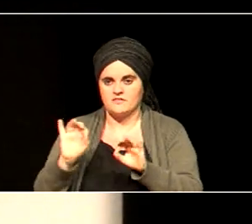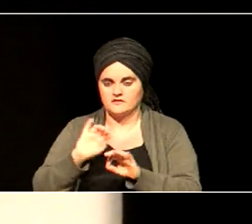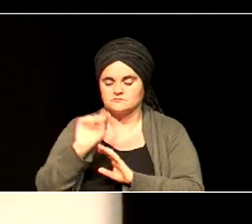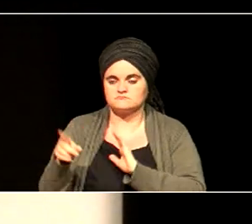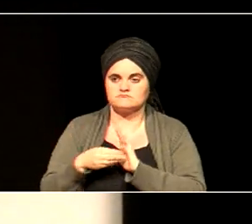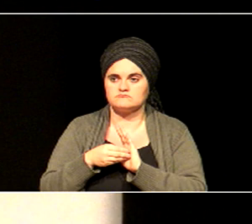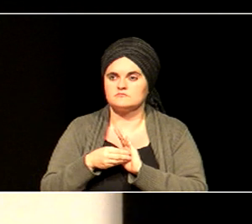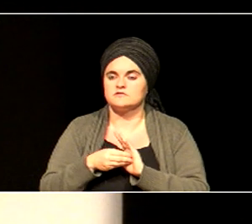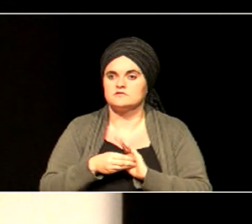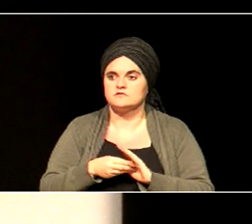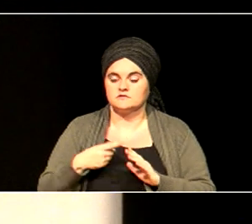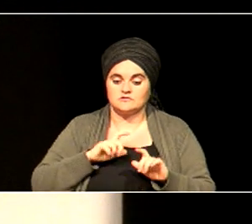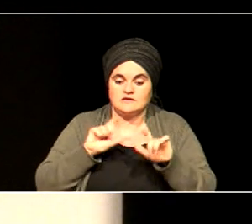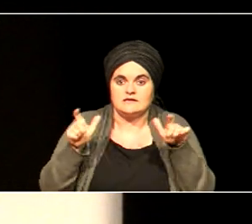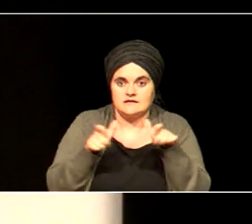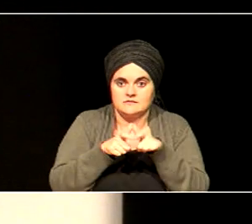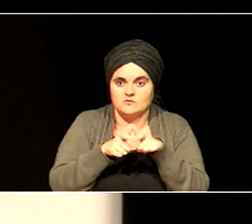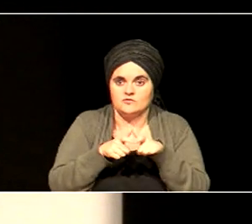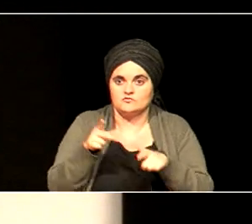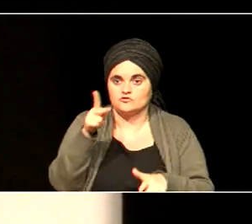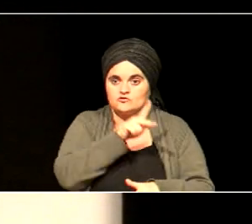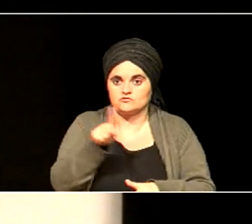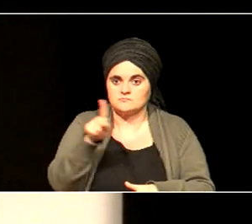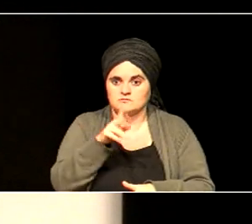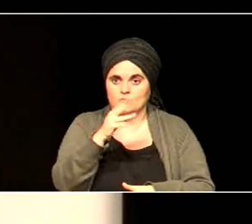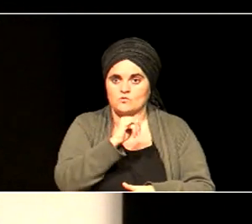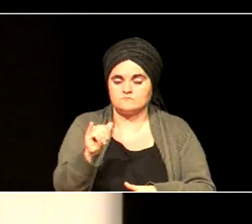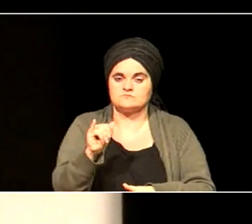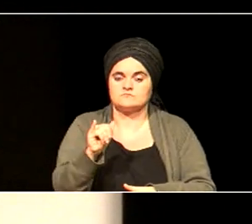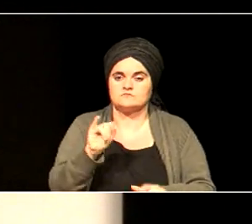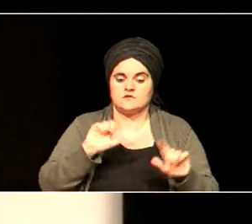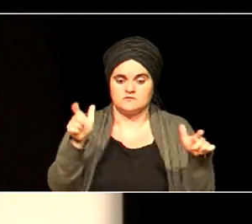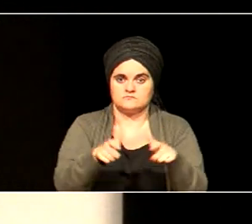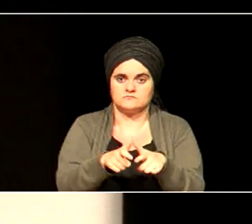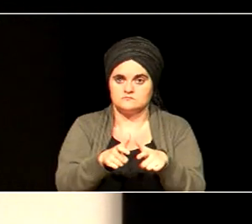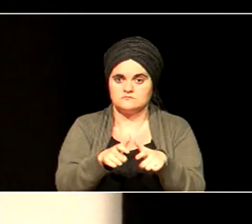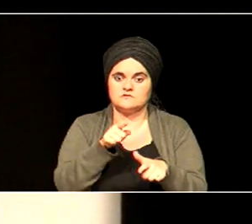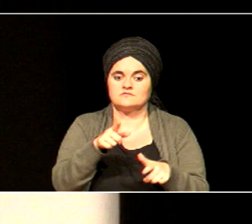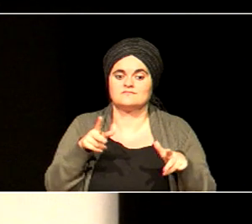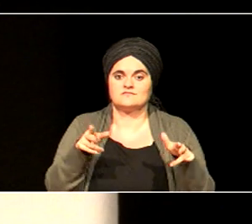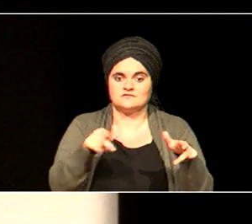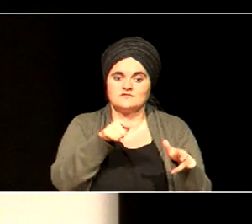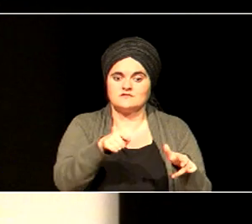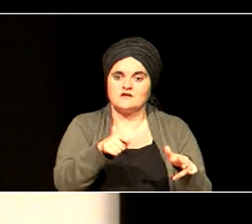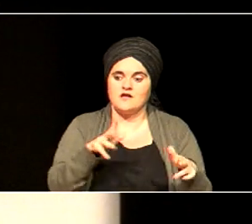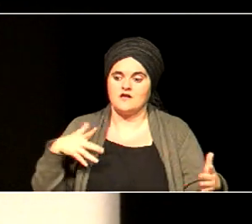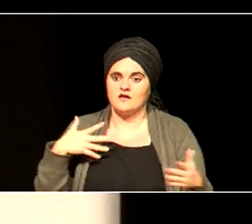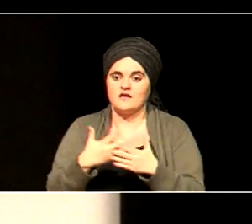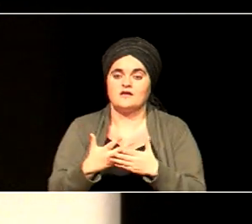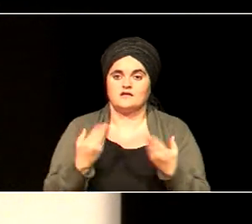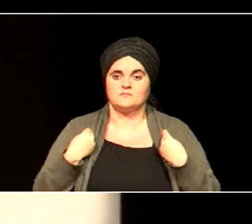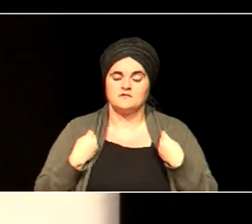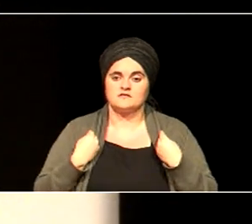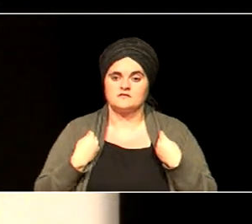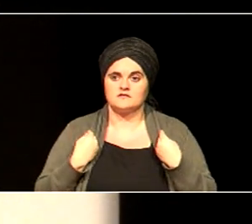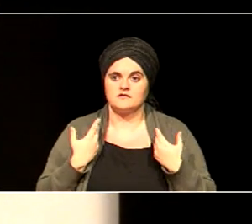ba, mini-ekipo hori bi asterik behin elkartzen gara, eta tarte hortan bizi izandako esperientzia eta aurrerapenak